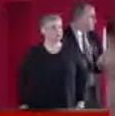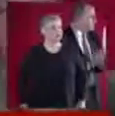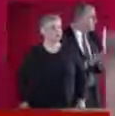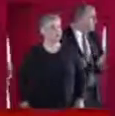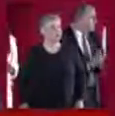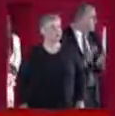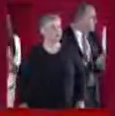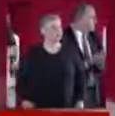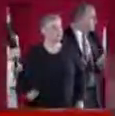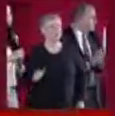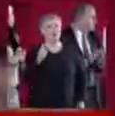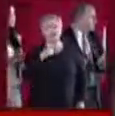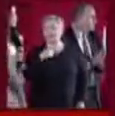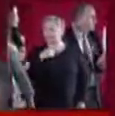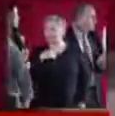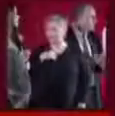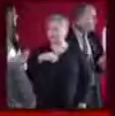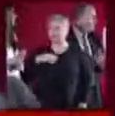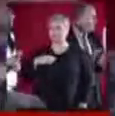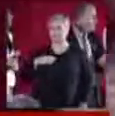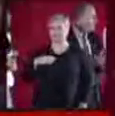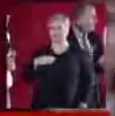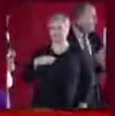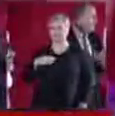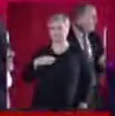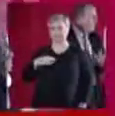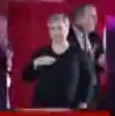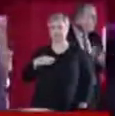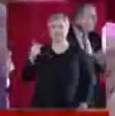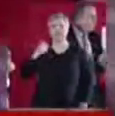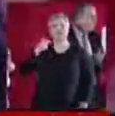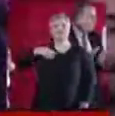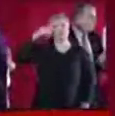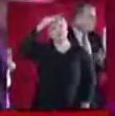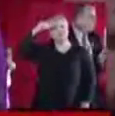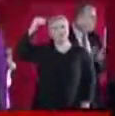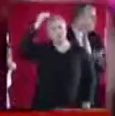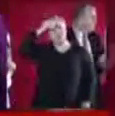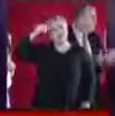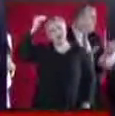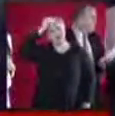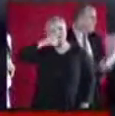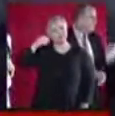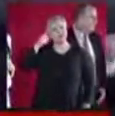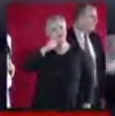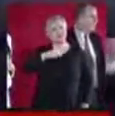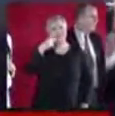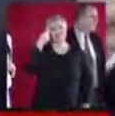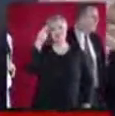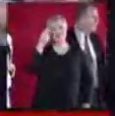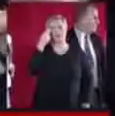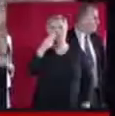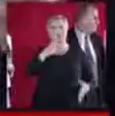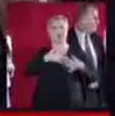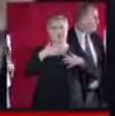το αφγανιστάν που έκανε την ελλάδα δεύτερη πατρίδα του τον ευχαριστούμε για τους αγώνες που δίνει τον ευχαριστούμε που είναι στο